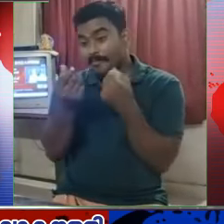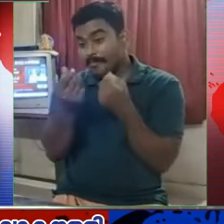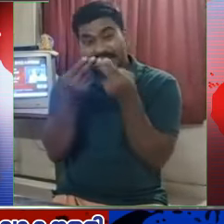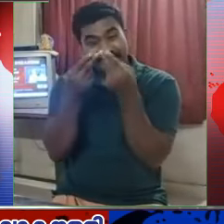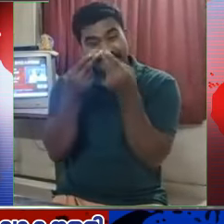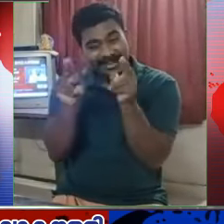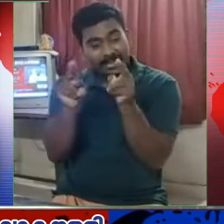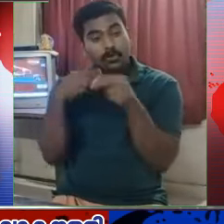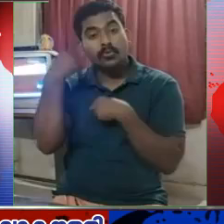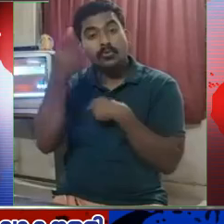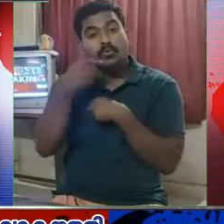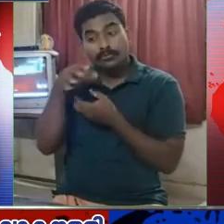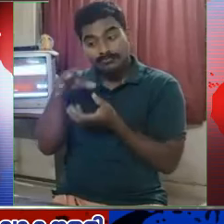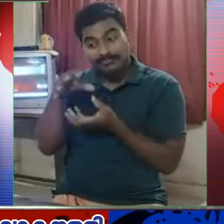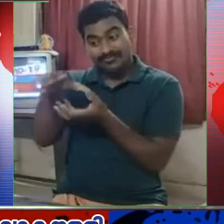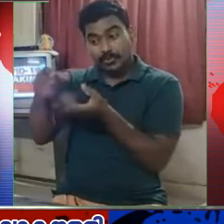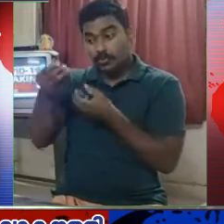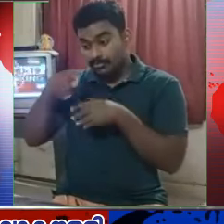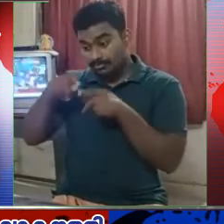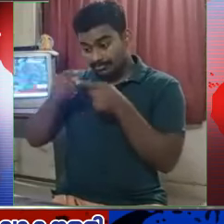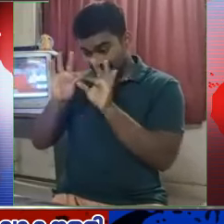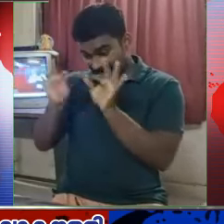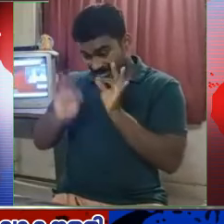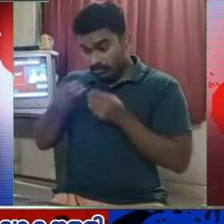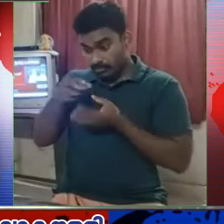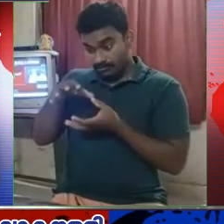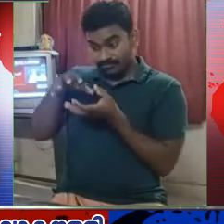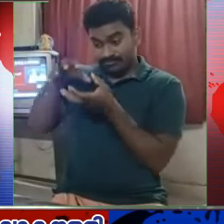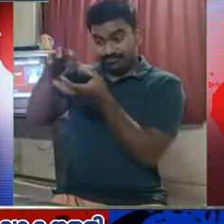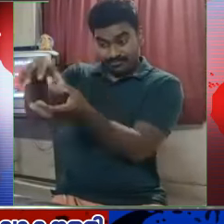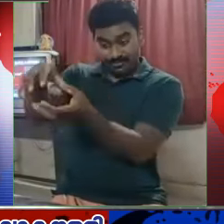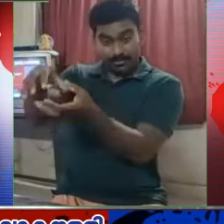ഇത് പൂർണ്ണമായി ഒഴിവാക്കേണ്ടതാണ്.